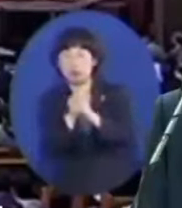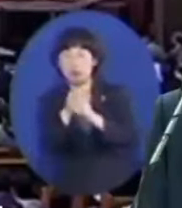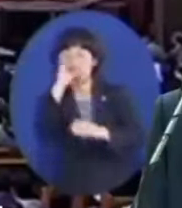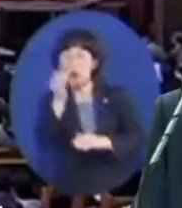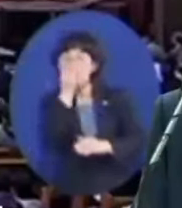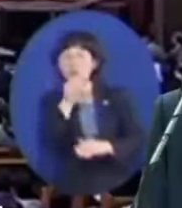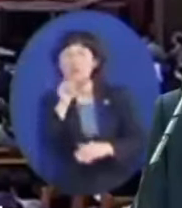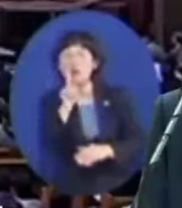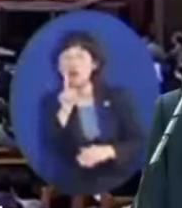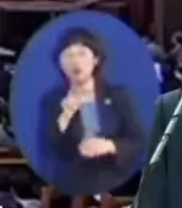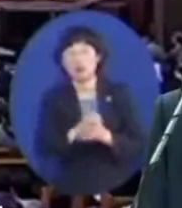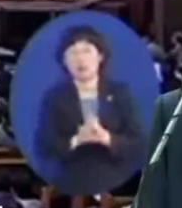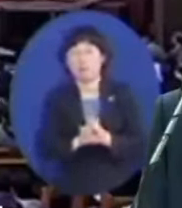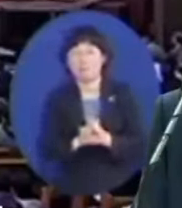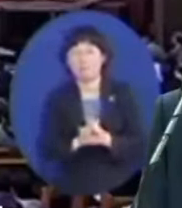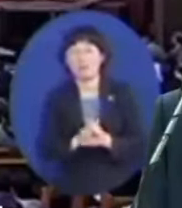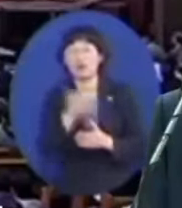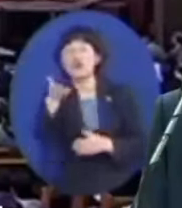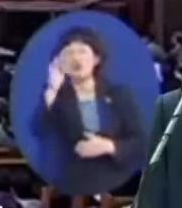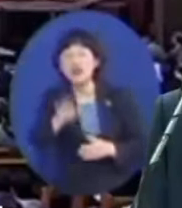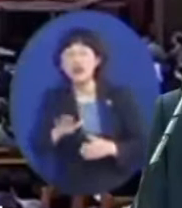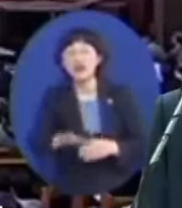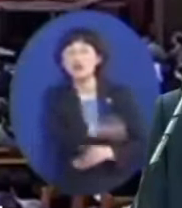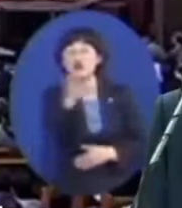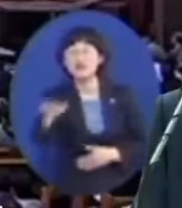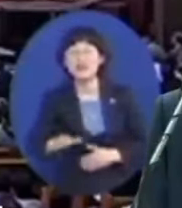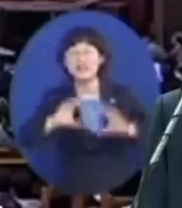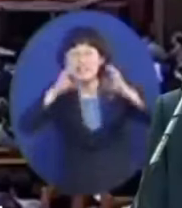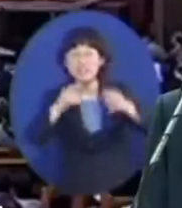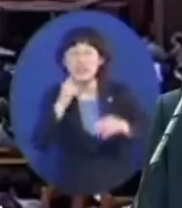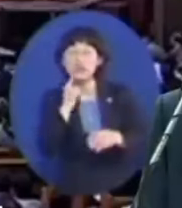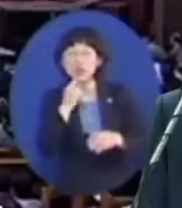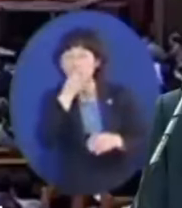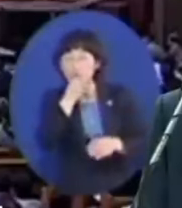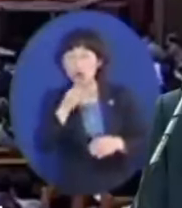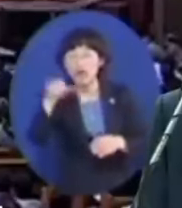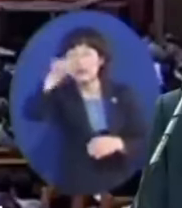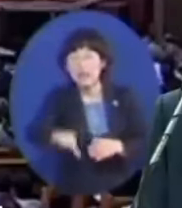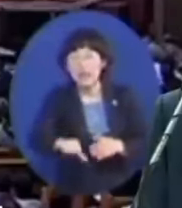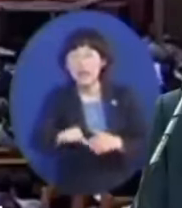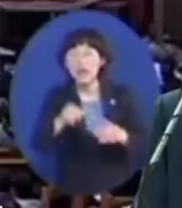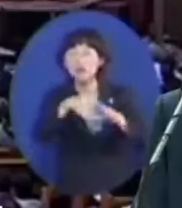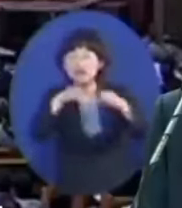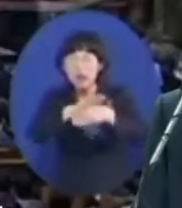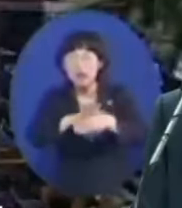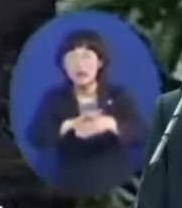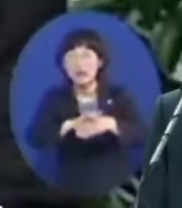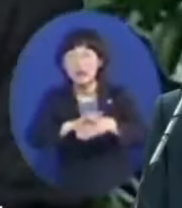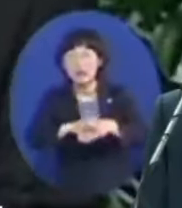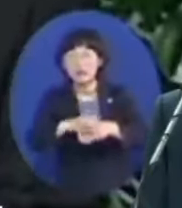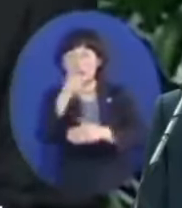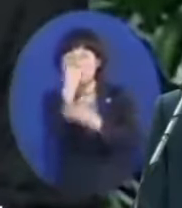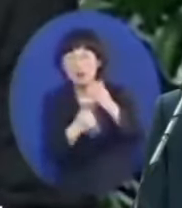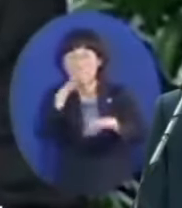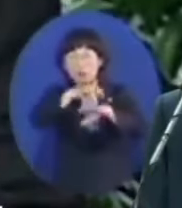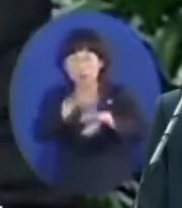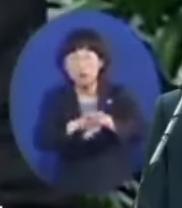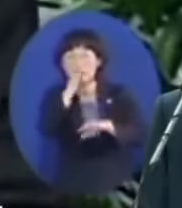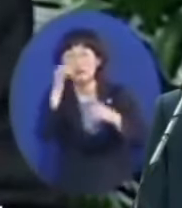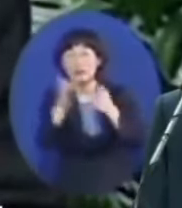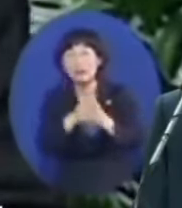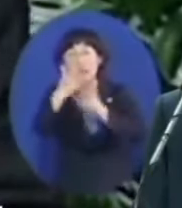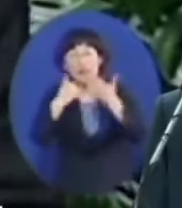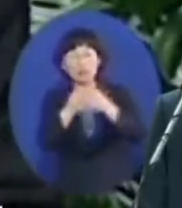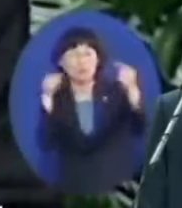성격인 것입니다. 그런데 우리는 세상의 정욕, 타락한 문화, 썩어져가는 구습을 가지고 사니까 하나님하고 맞을 도리가